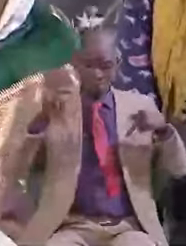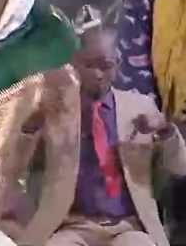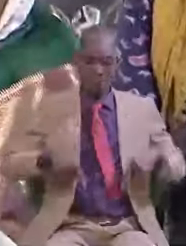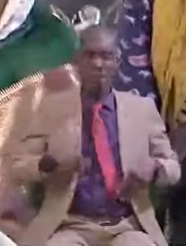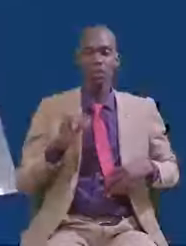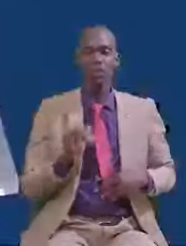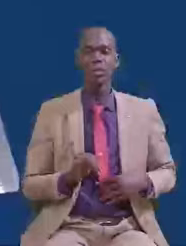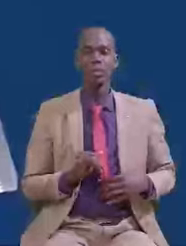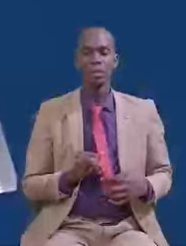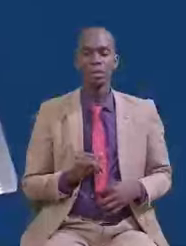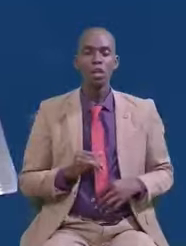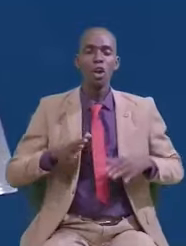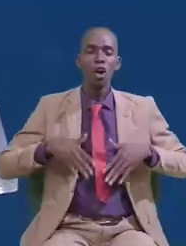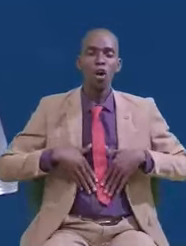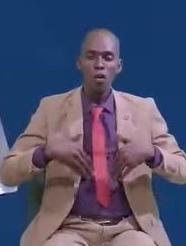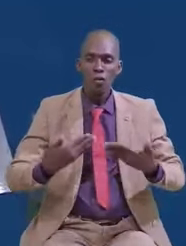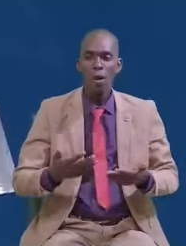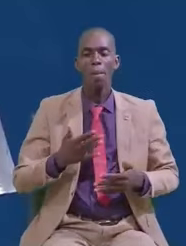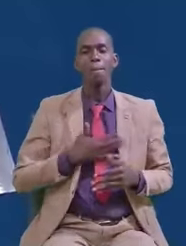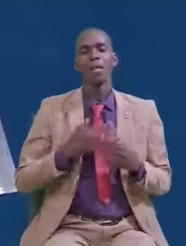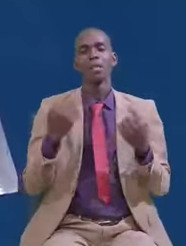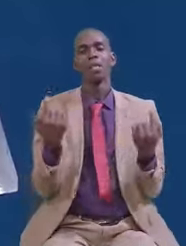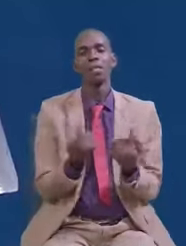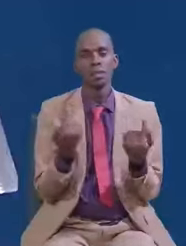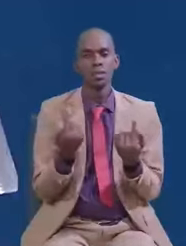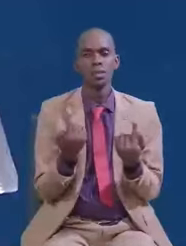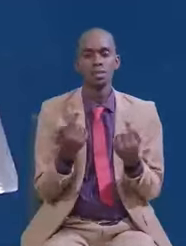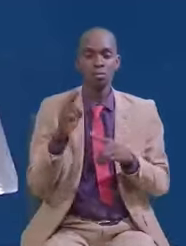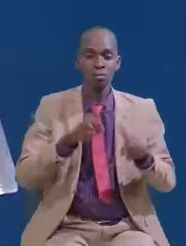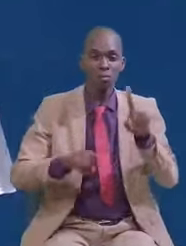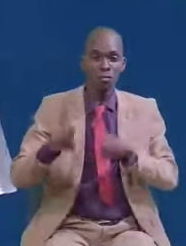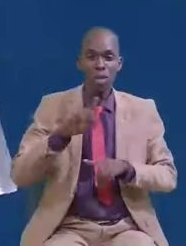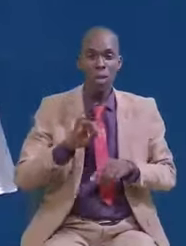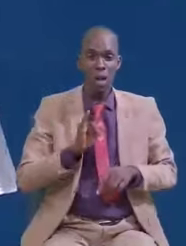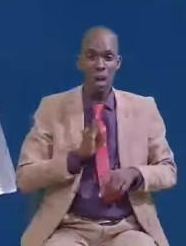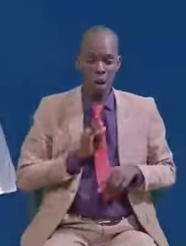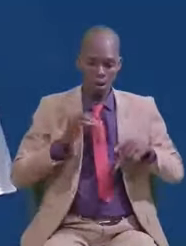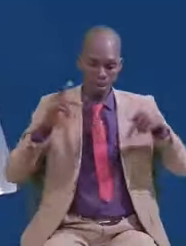je confesse mes péchés. Moi, en personne,